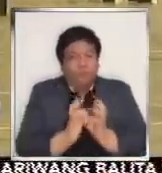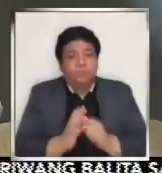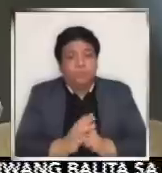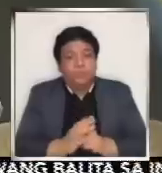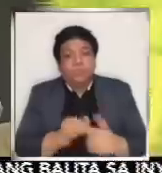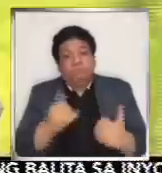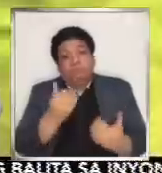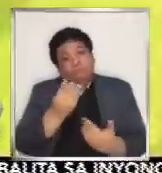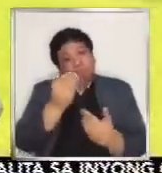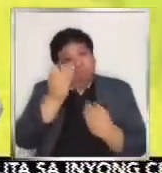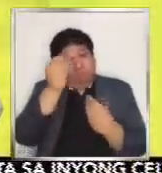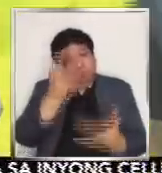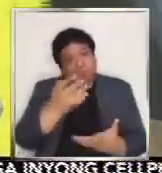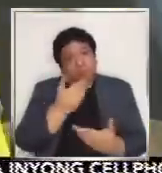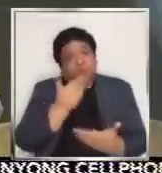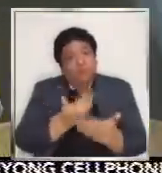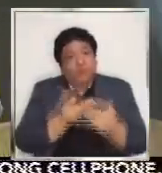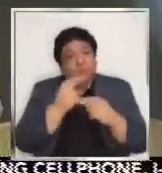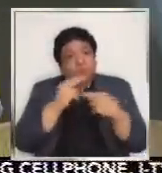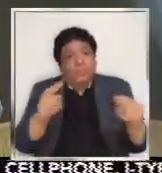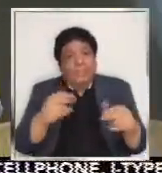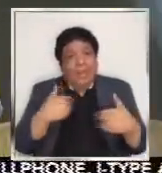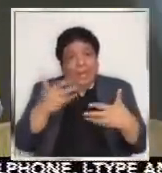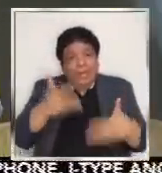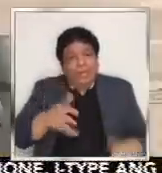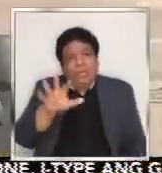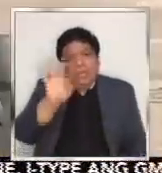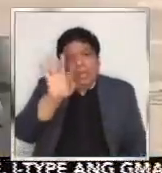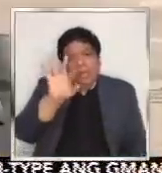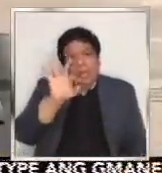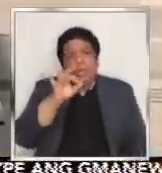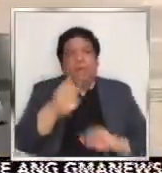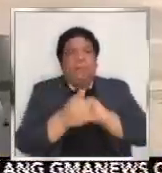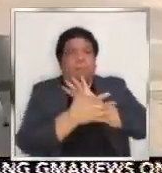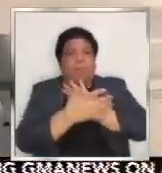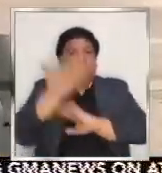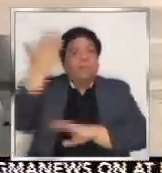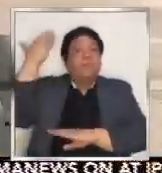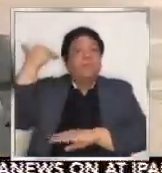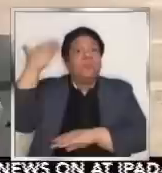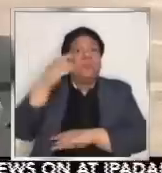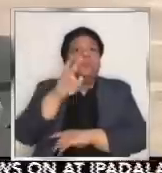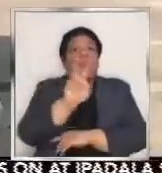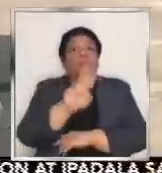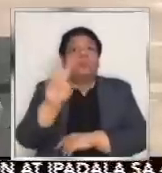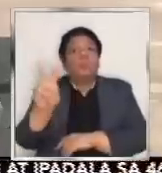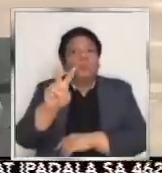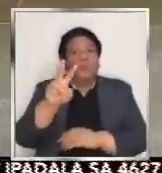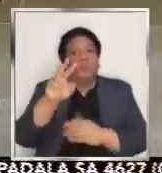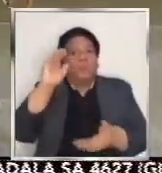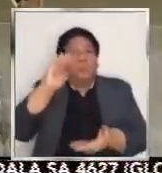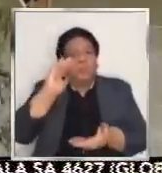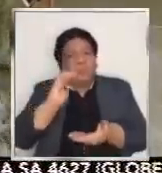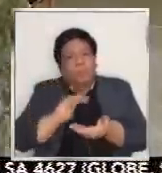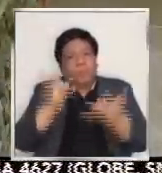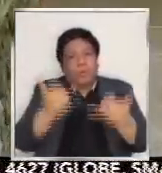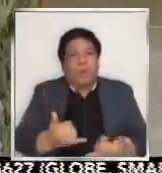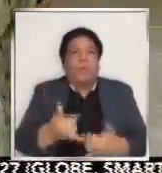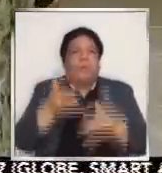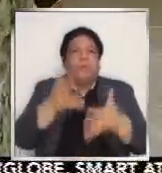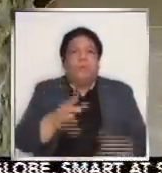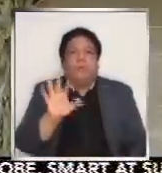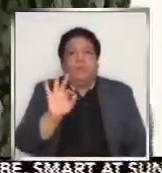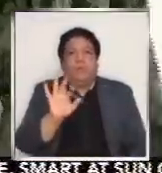ang natitirang positibo sa COVID-19 mula sa 22 pasyente na naging basihan ng lockdown. Gumaling na ang